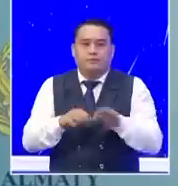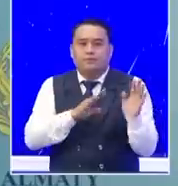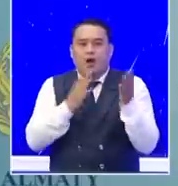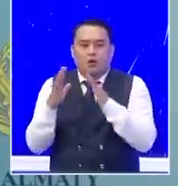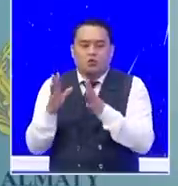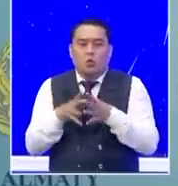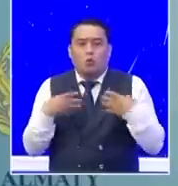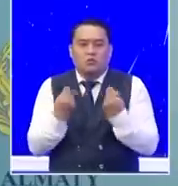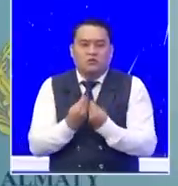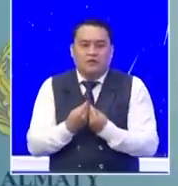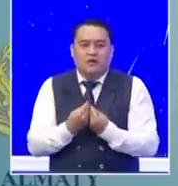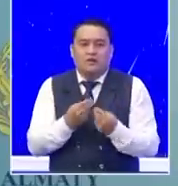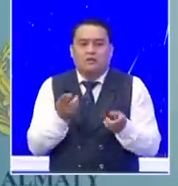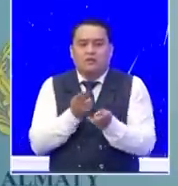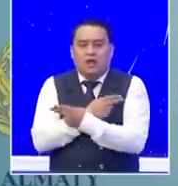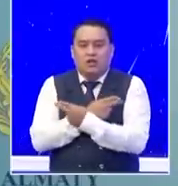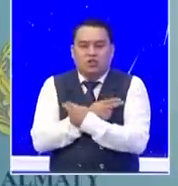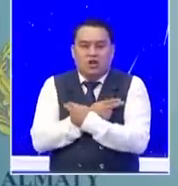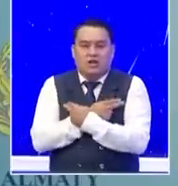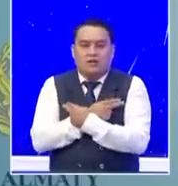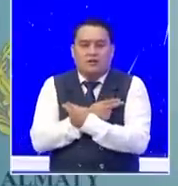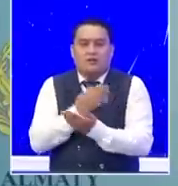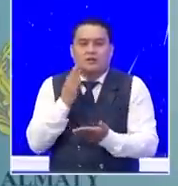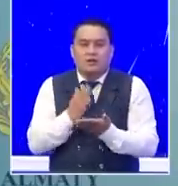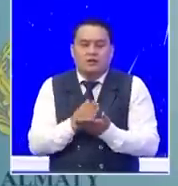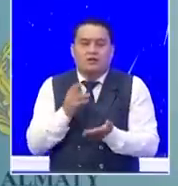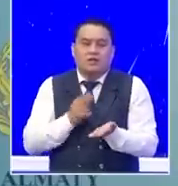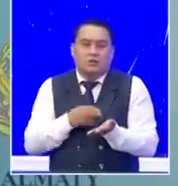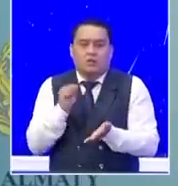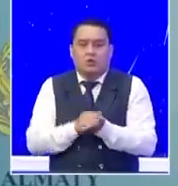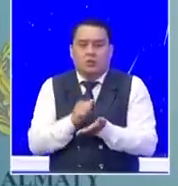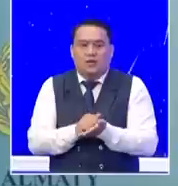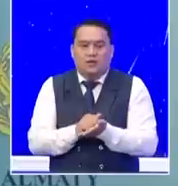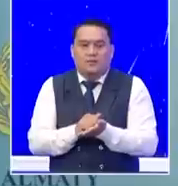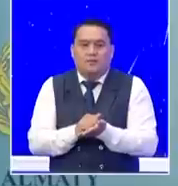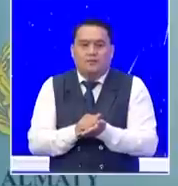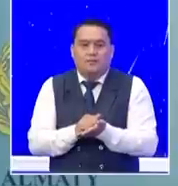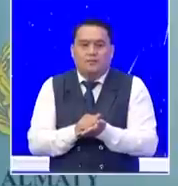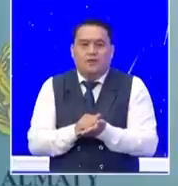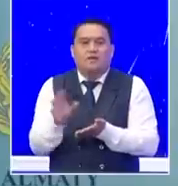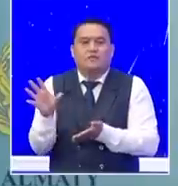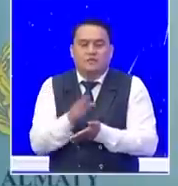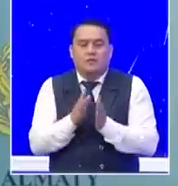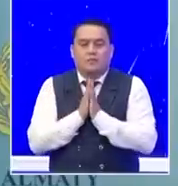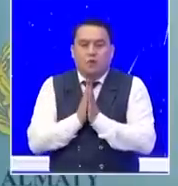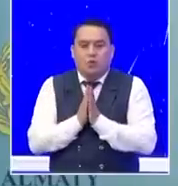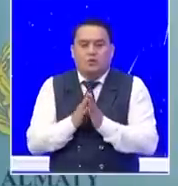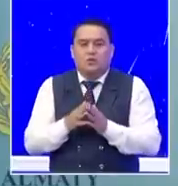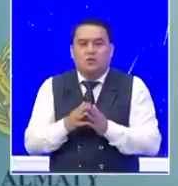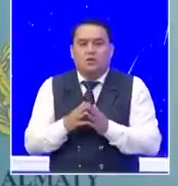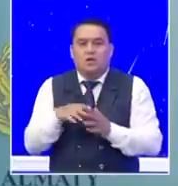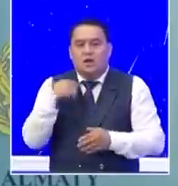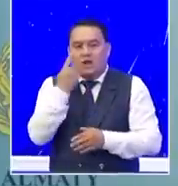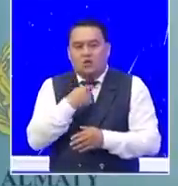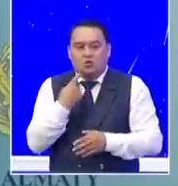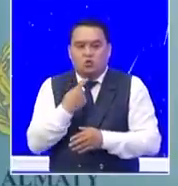садово-огородное общество, дачные участки при наличии подтверждающих документов. Просим всех граждан не расслаблять личную